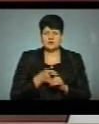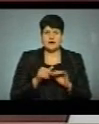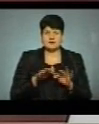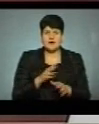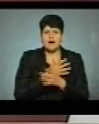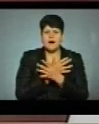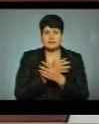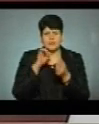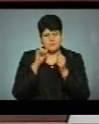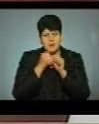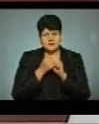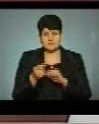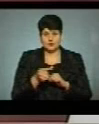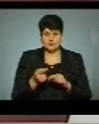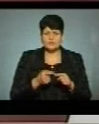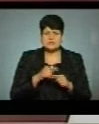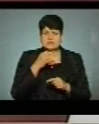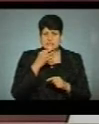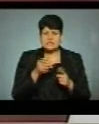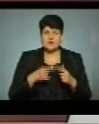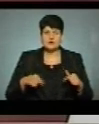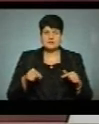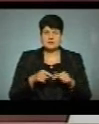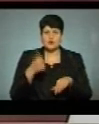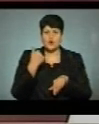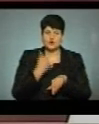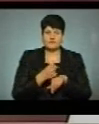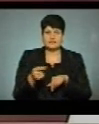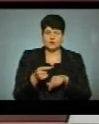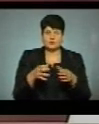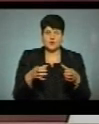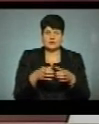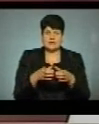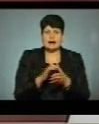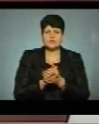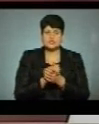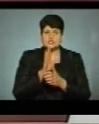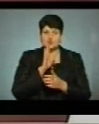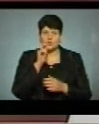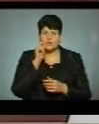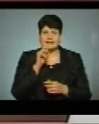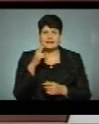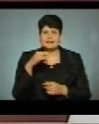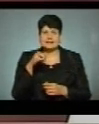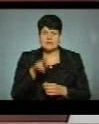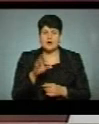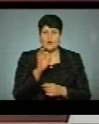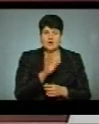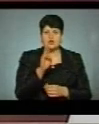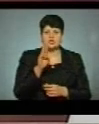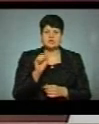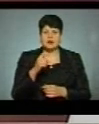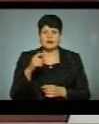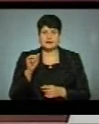«Ангели пам'яті» в Тернополі. Про це повідомила її організаторка, голова Тернопільського осередку Асоціації жінок України «Дія» Ольга Шахін. За